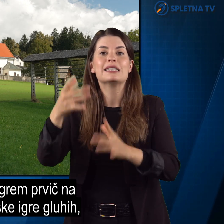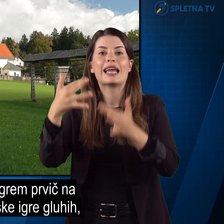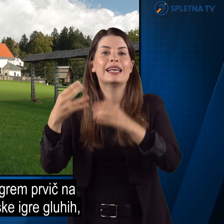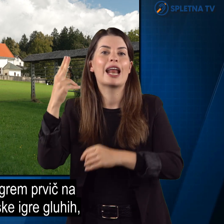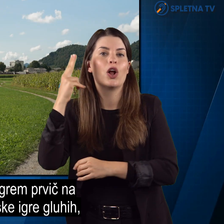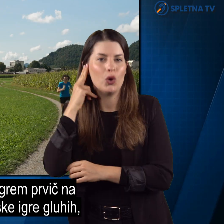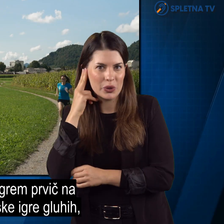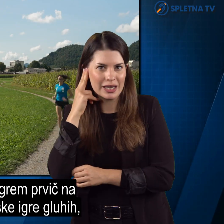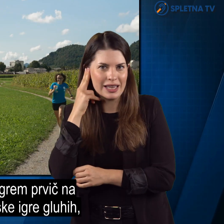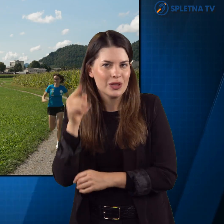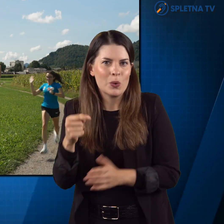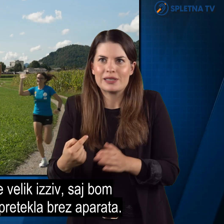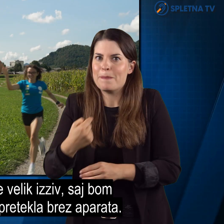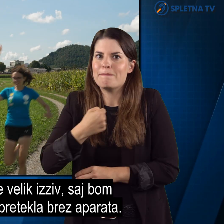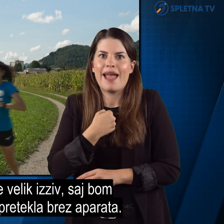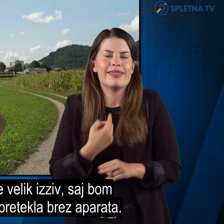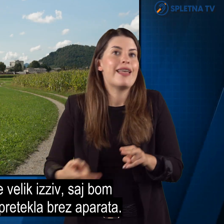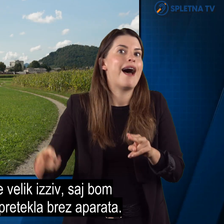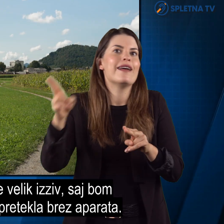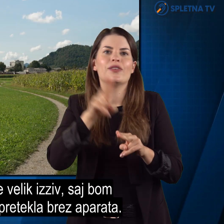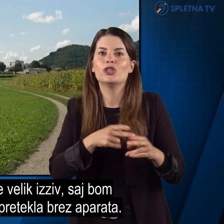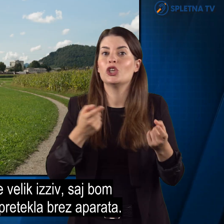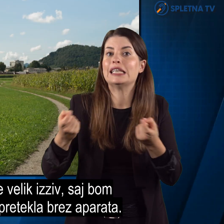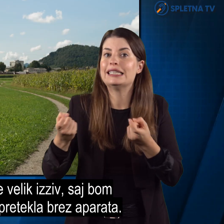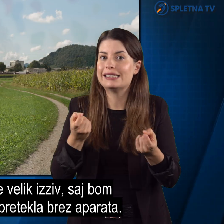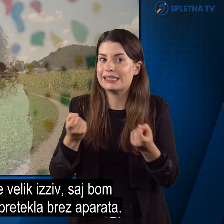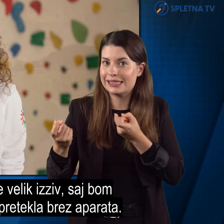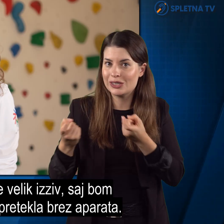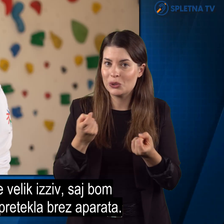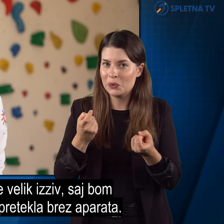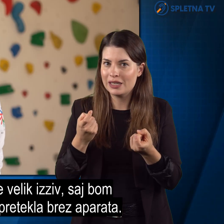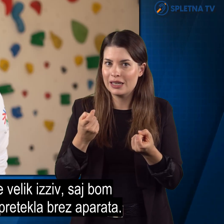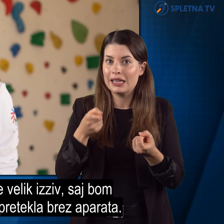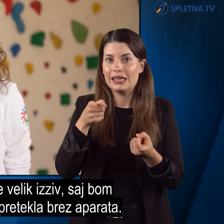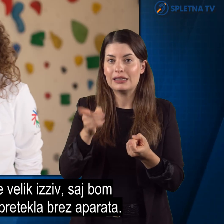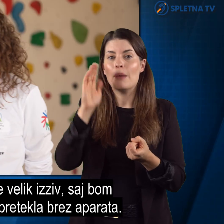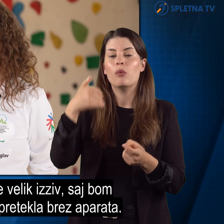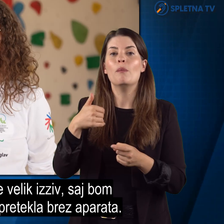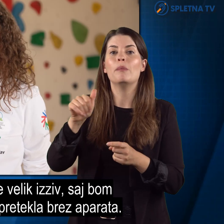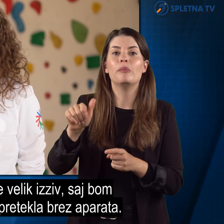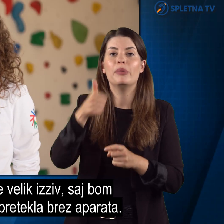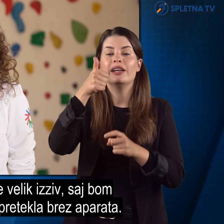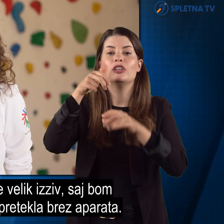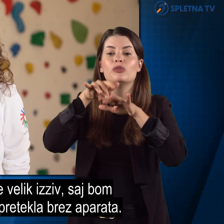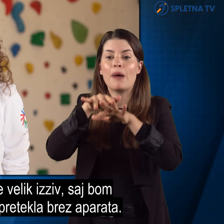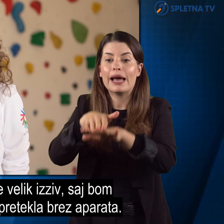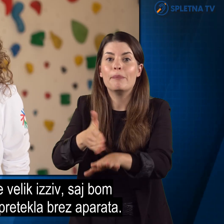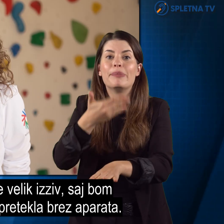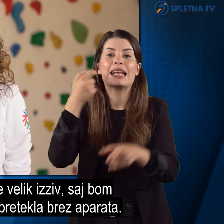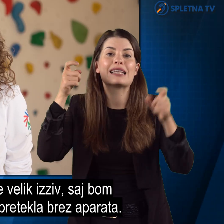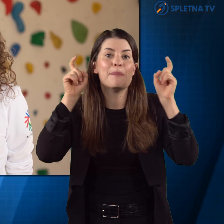olimpijske igre gluhih, to pa je zame največji izziv, saj kajti maraton bom prvič pretekla